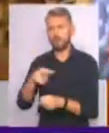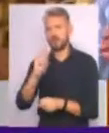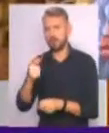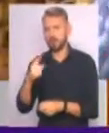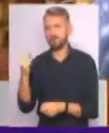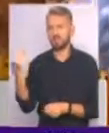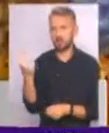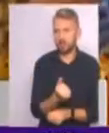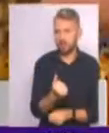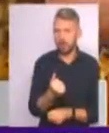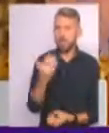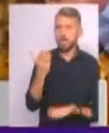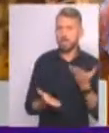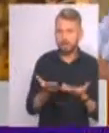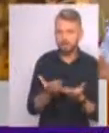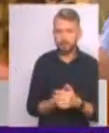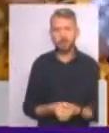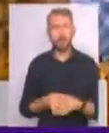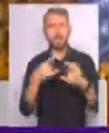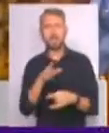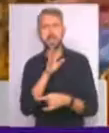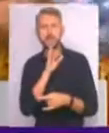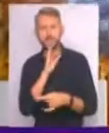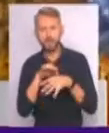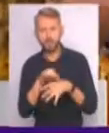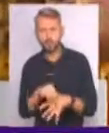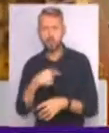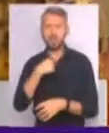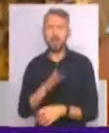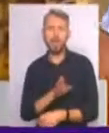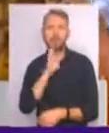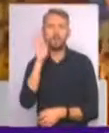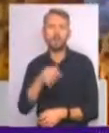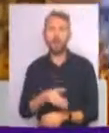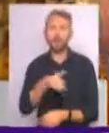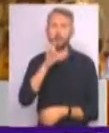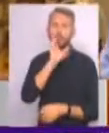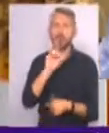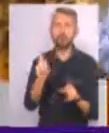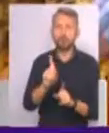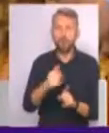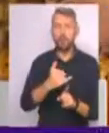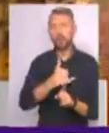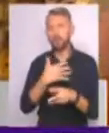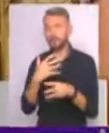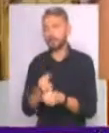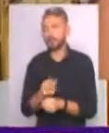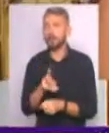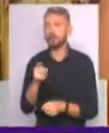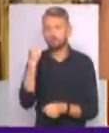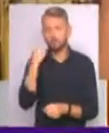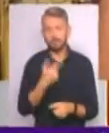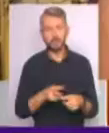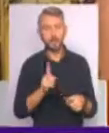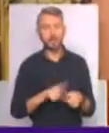якщо телеведуча, я вранці випиваю те-то і в мене... Ну, от, як ви